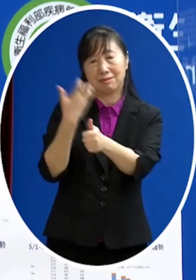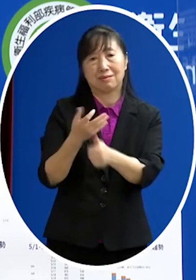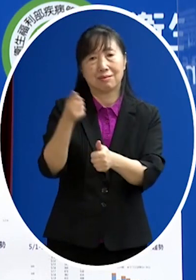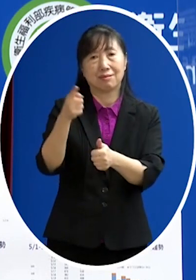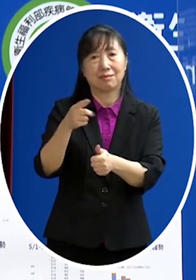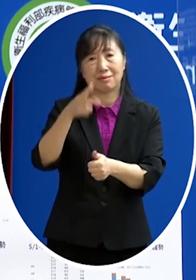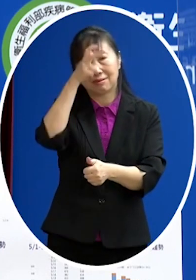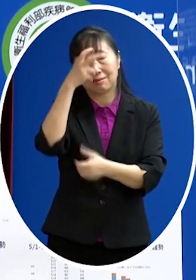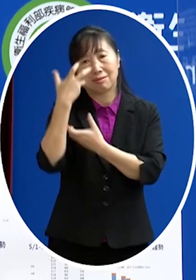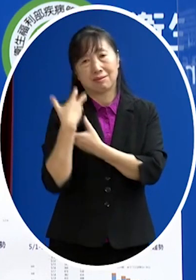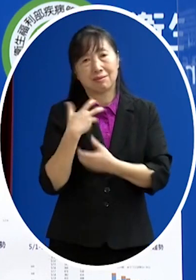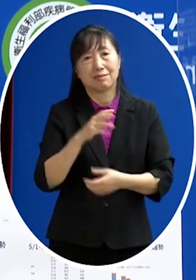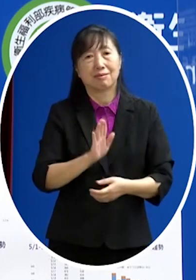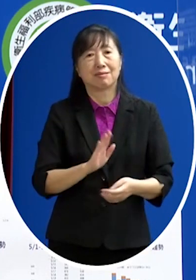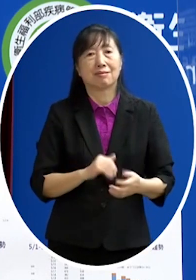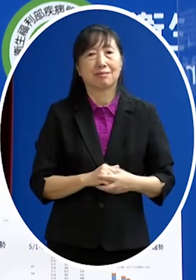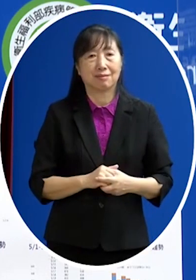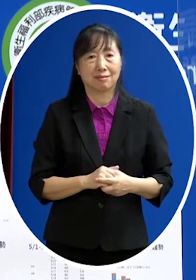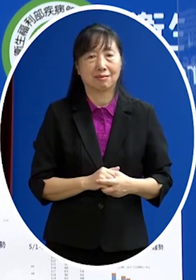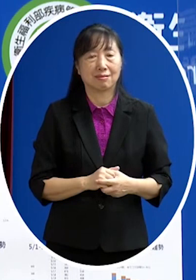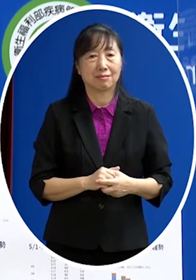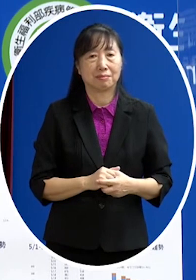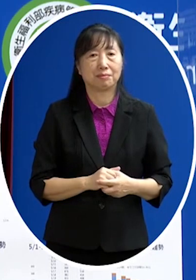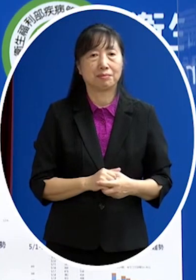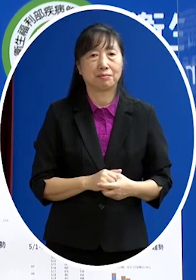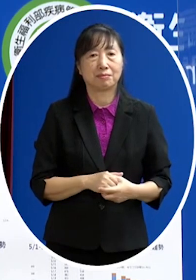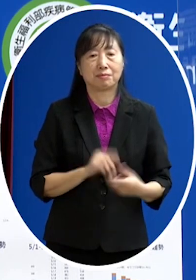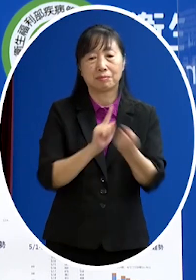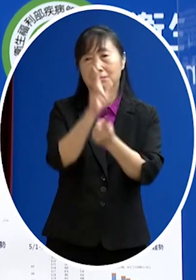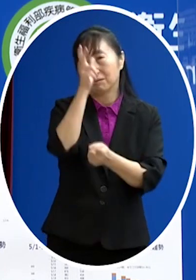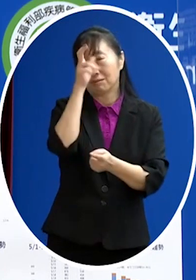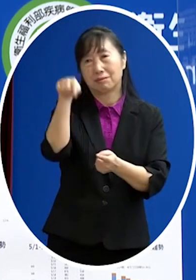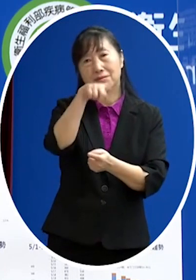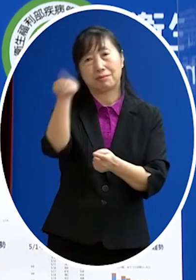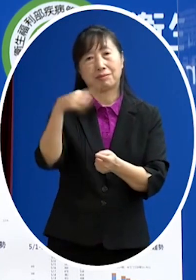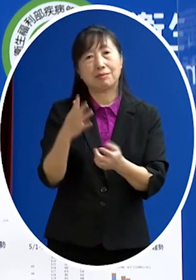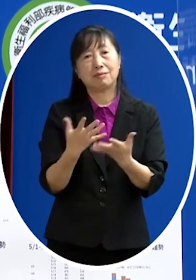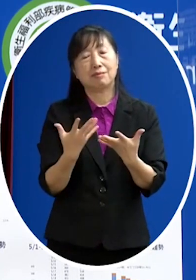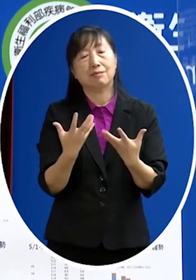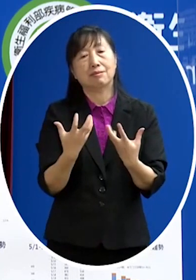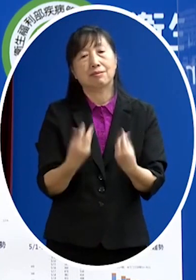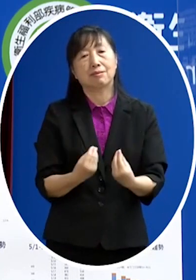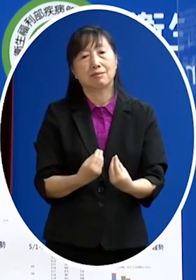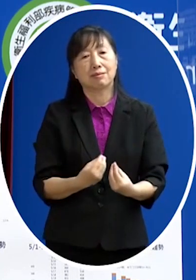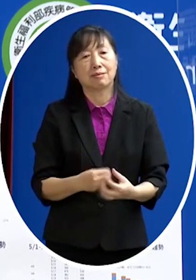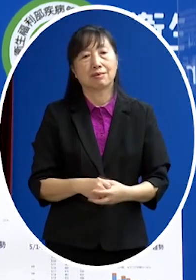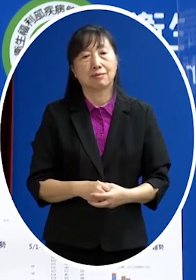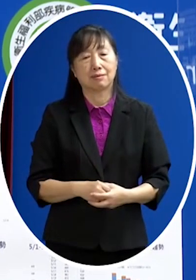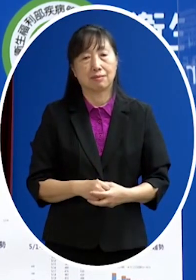个负担呐。那尤其现在警察同仁又染疫，